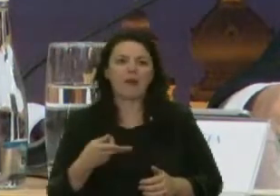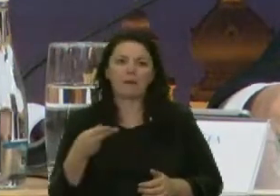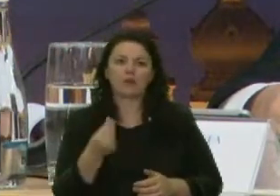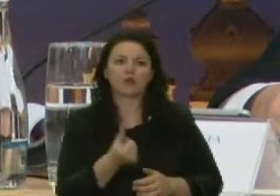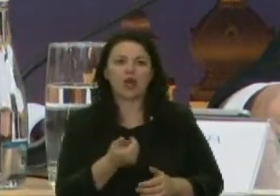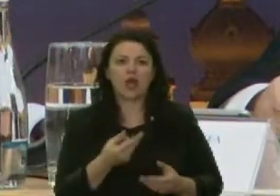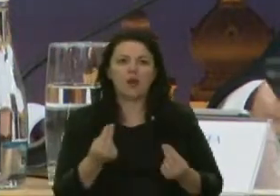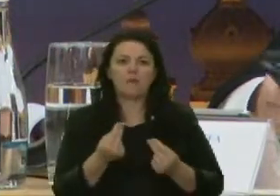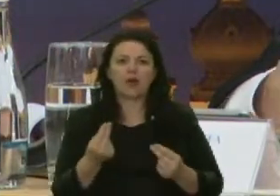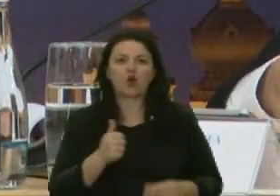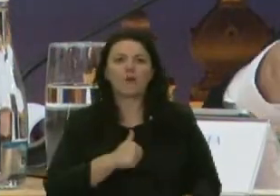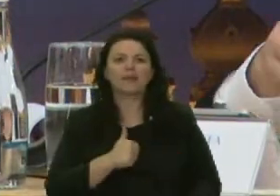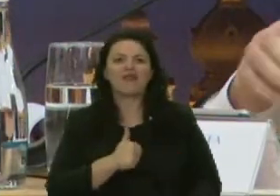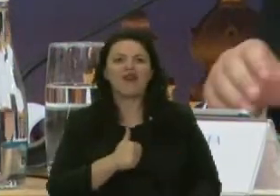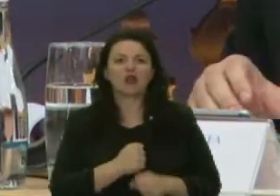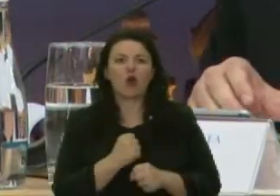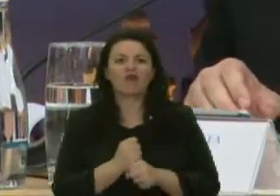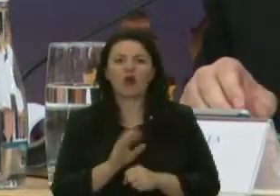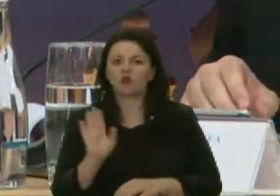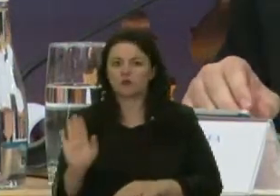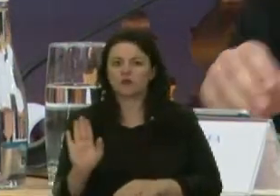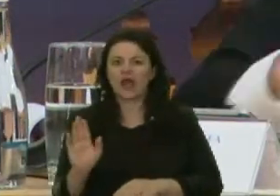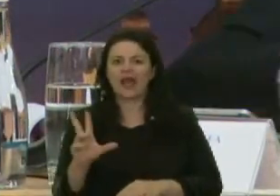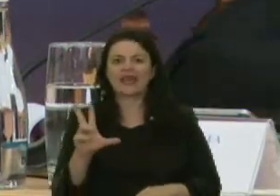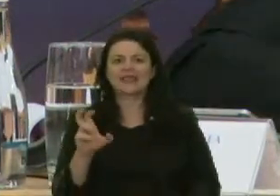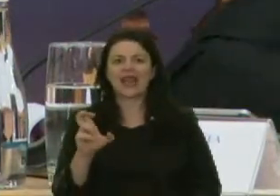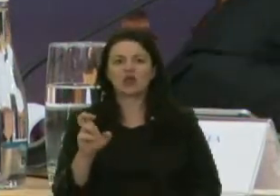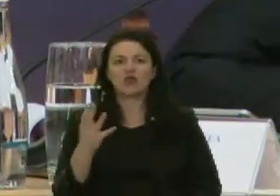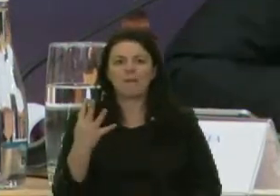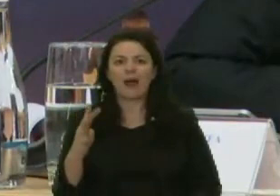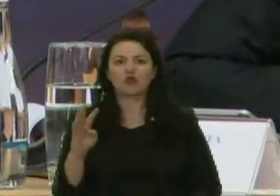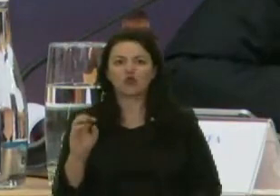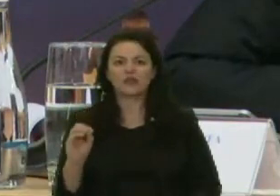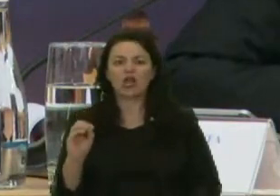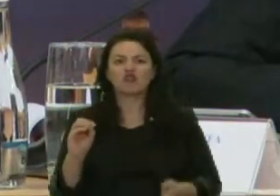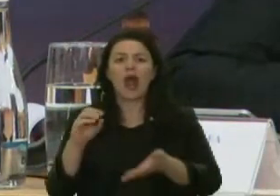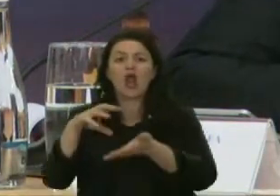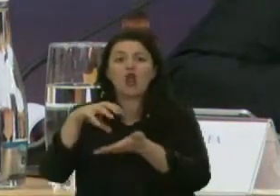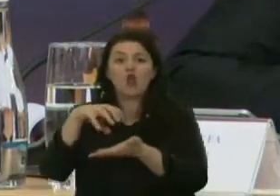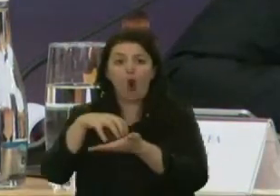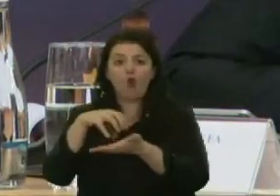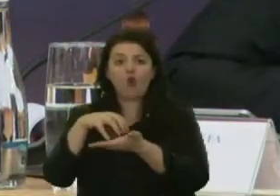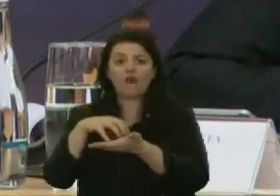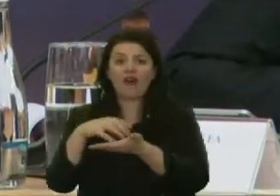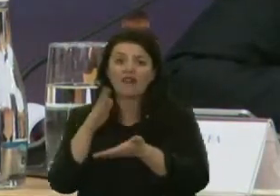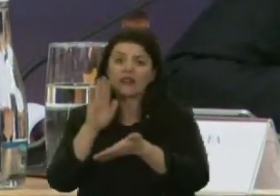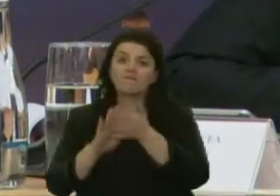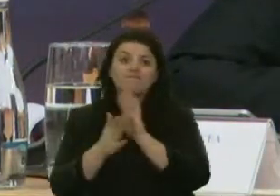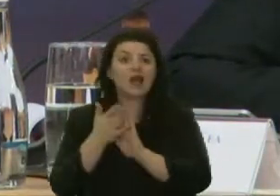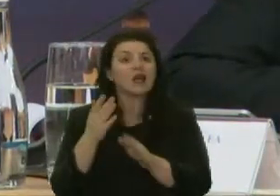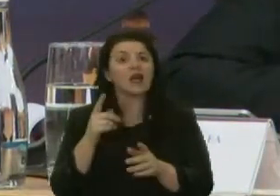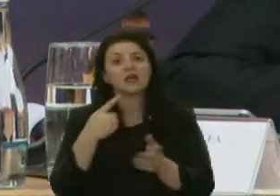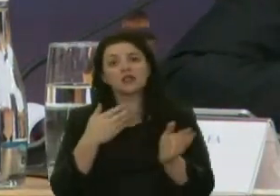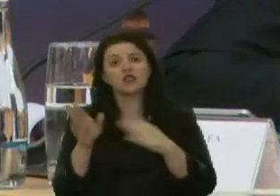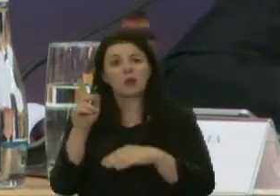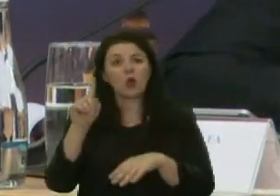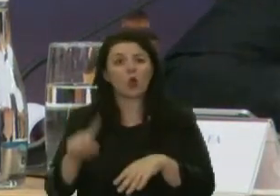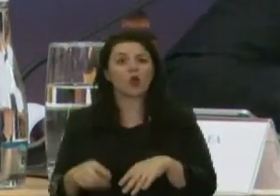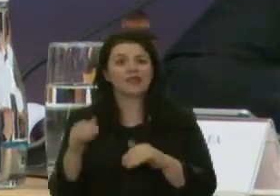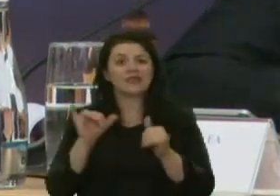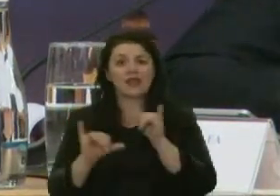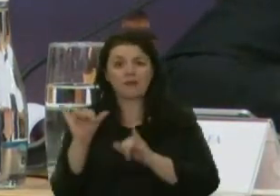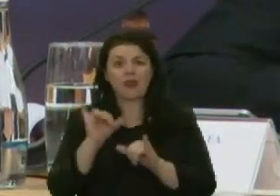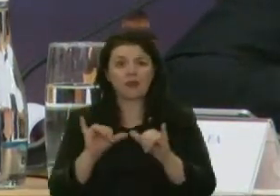că privatul l a făcut singur va fi un parking de 340 de locuri care va fi gata undeva la începutul lunii septembrie